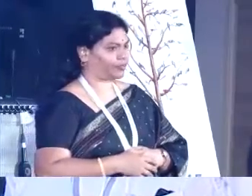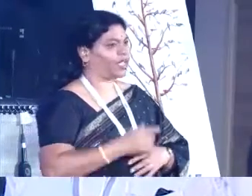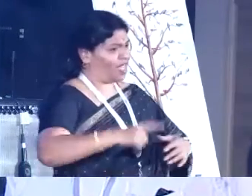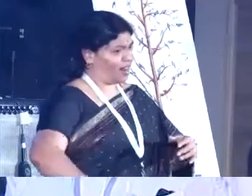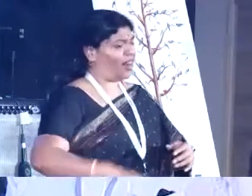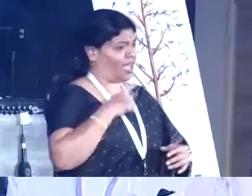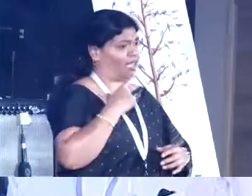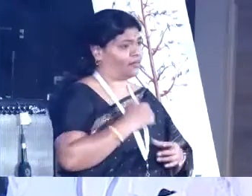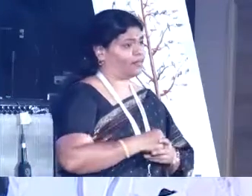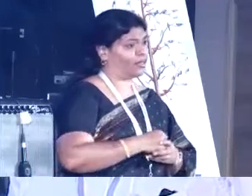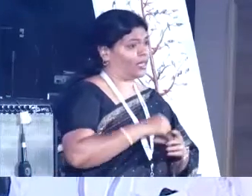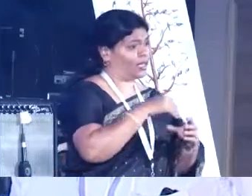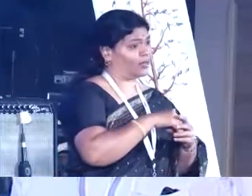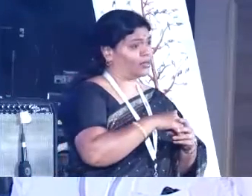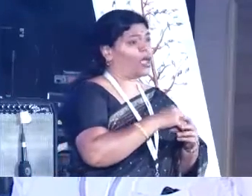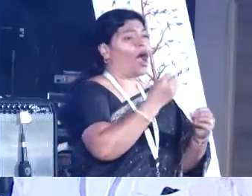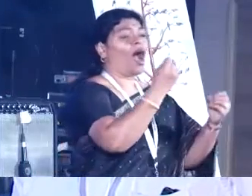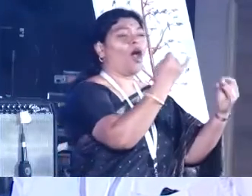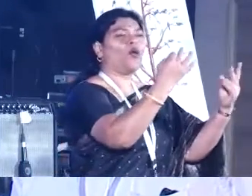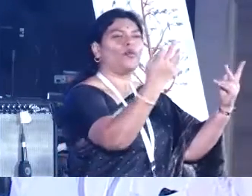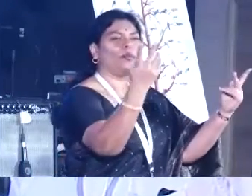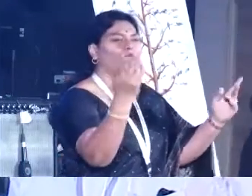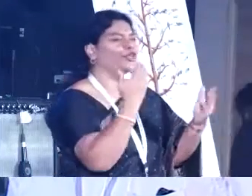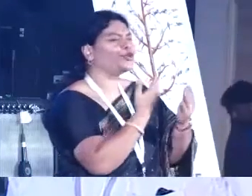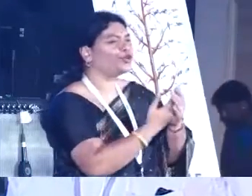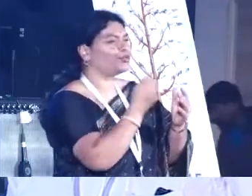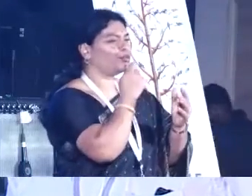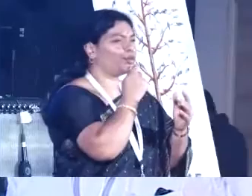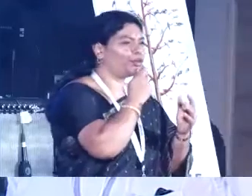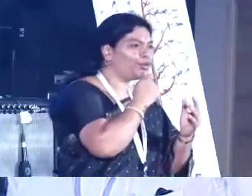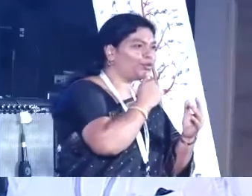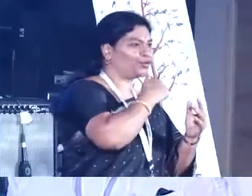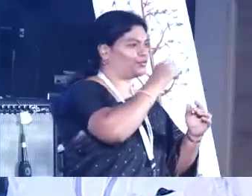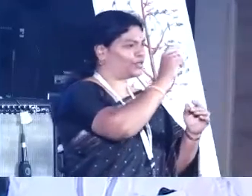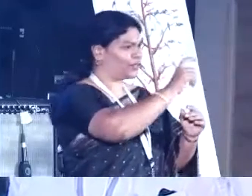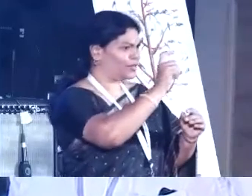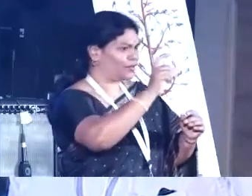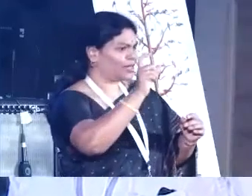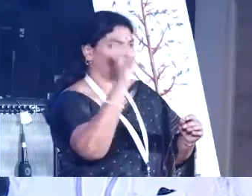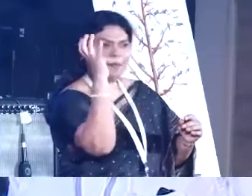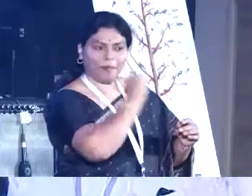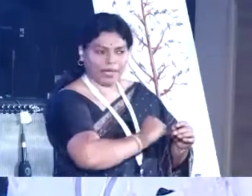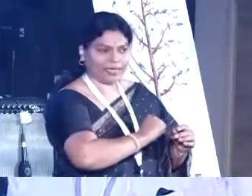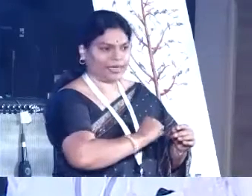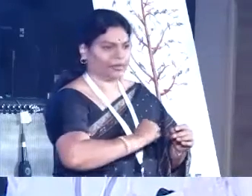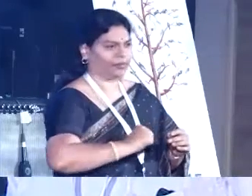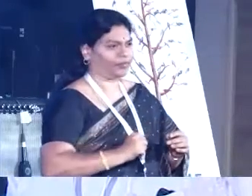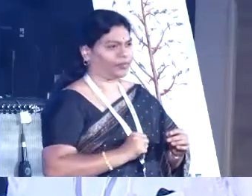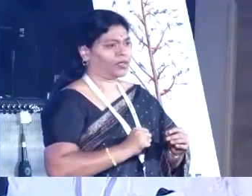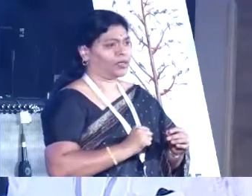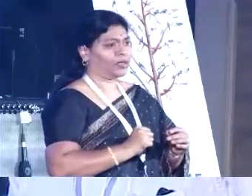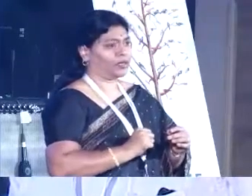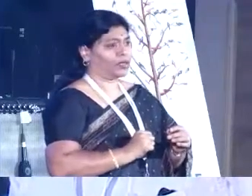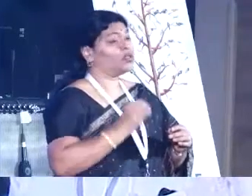जीवन में कितने सुंदर अवसरों को शारीरिक असमतावश खो देना पड़ता है।